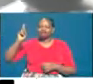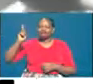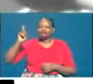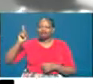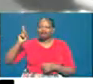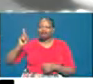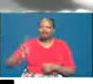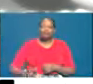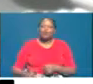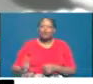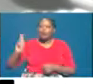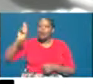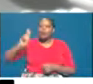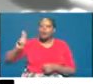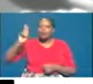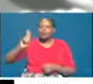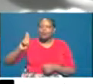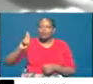Uhuru!